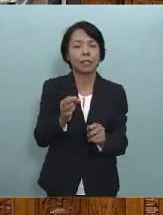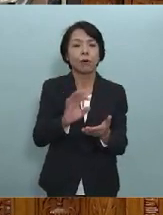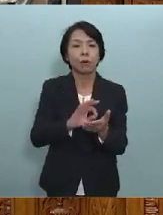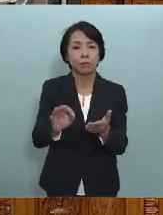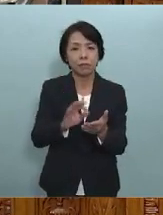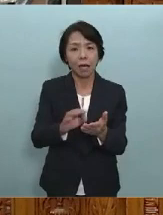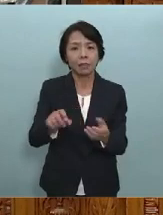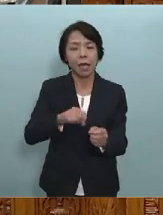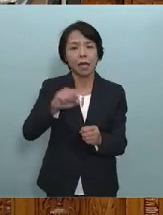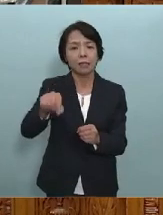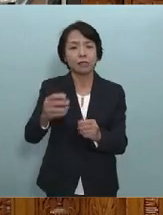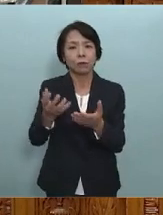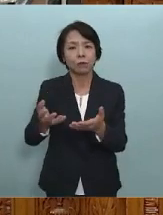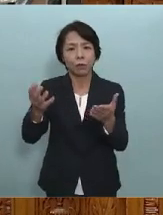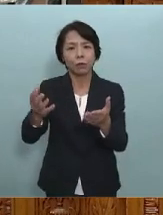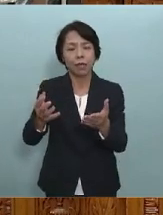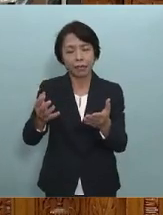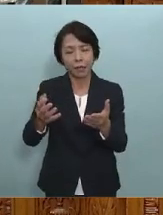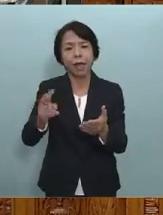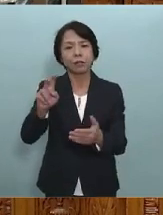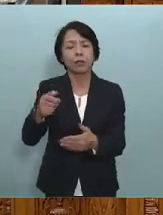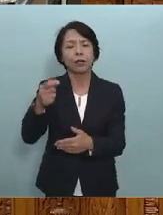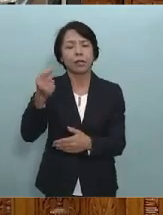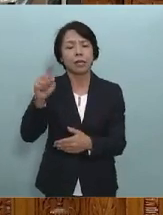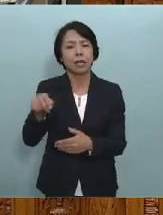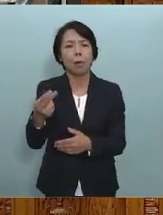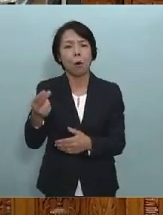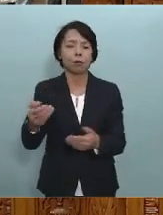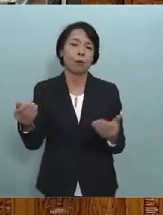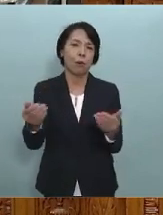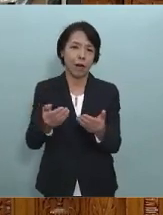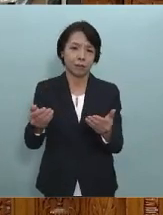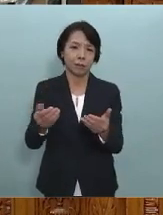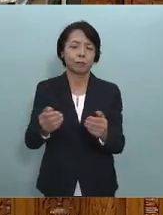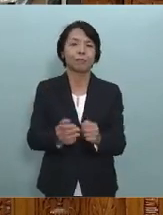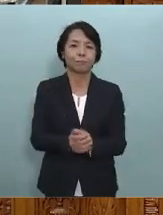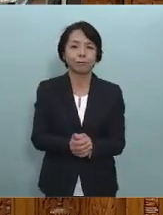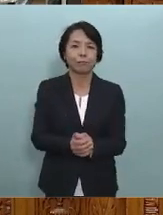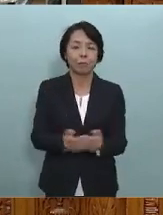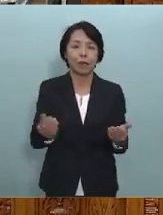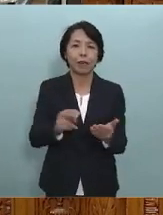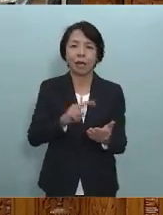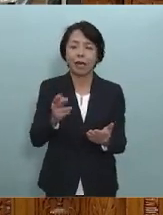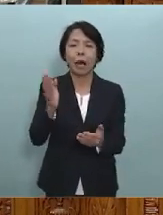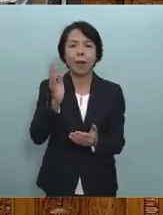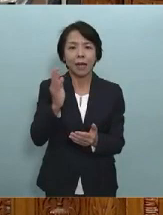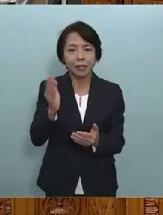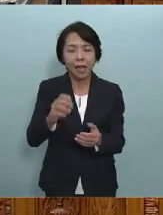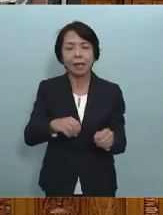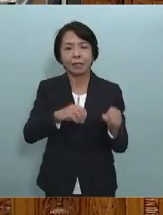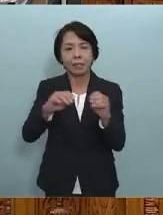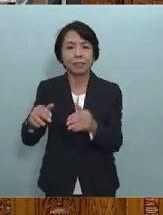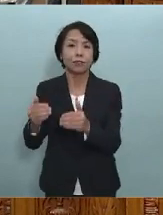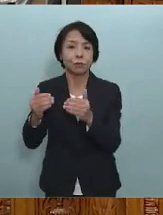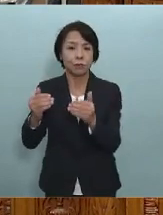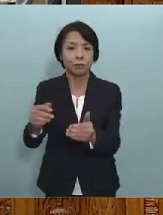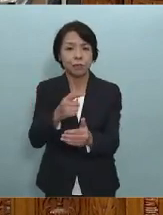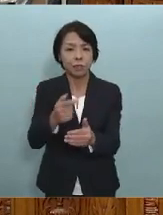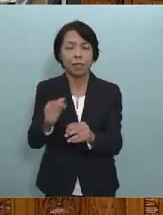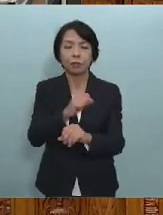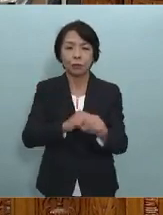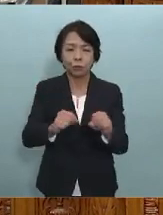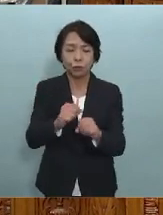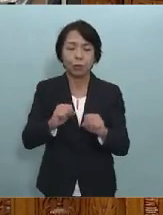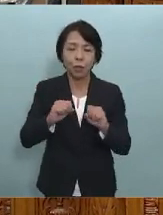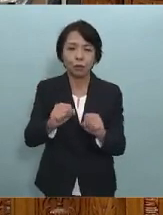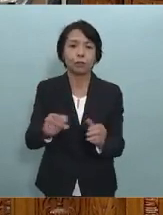創生に資するリモートワークや転なき移住の推進などえこうした取り組みを進めてきまし